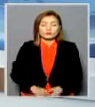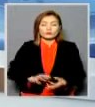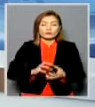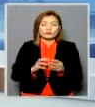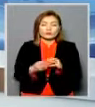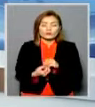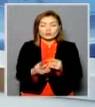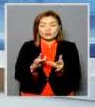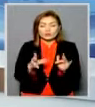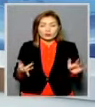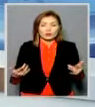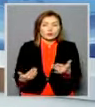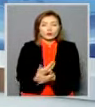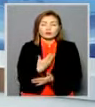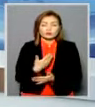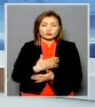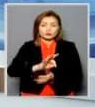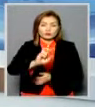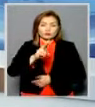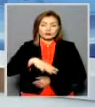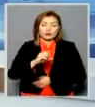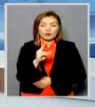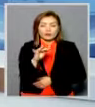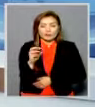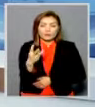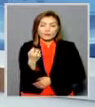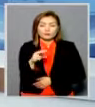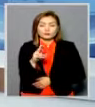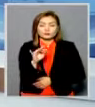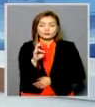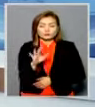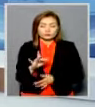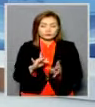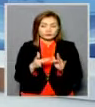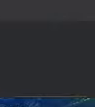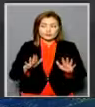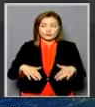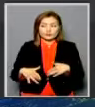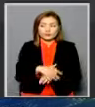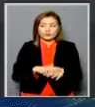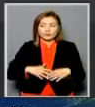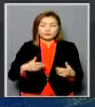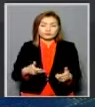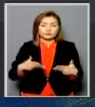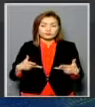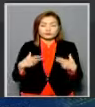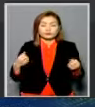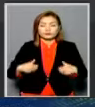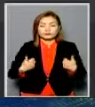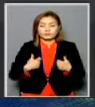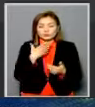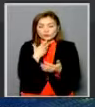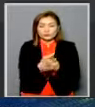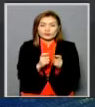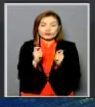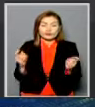Жалғастырамыз. Әлеуметтік желіде жаңа аккаунт. Атырау облысының әкімі Серік Шапкенов Facebook, Instagram'da халықпен кері байланыс орнату үшін жеке